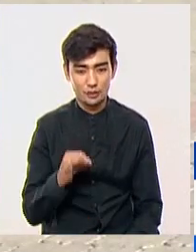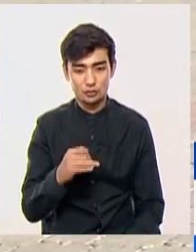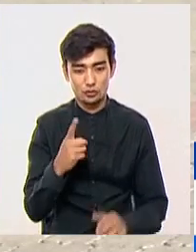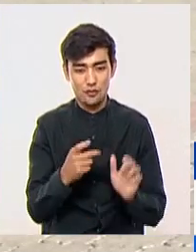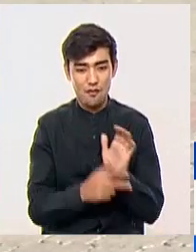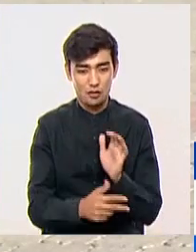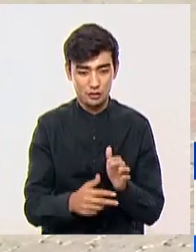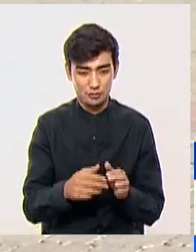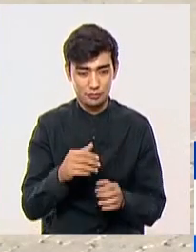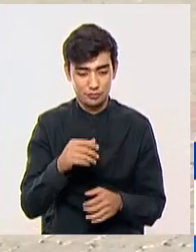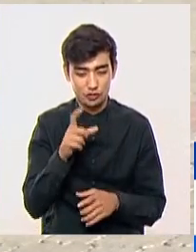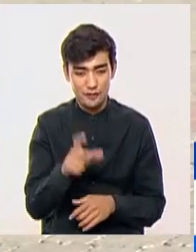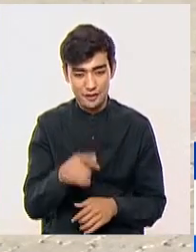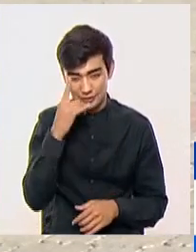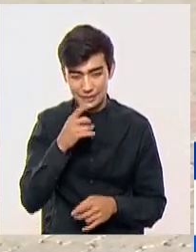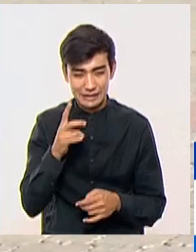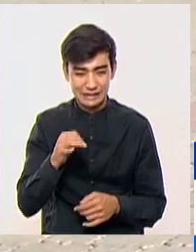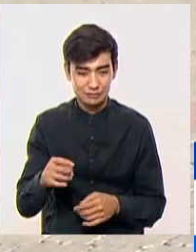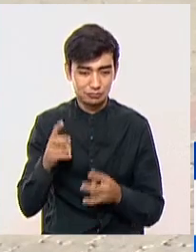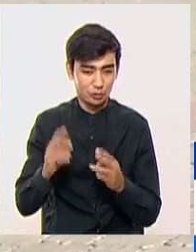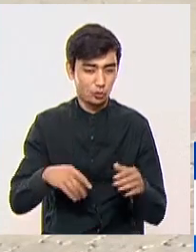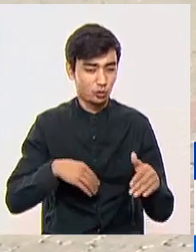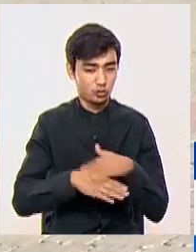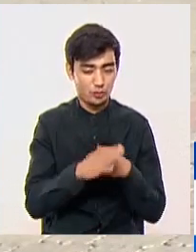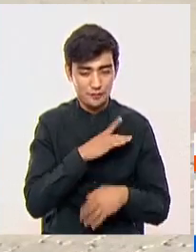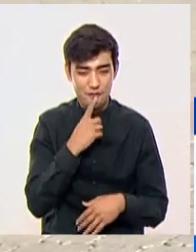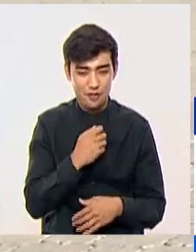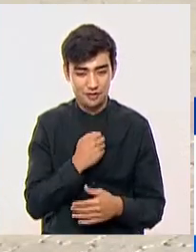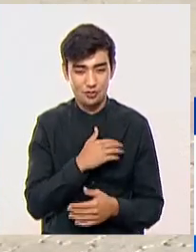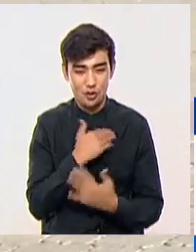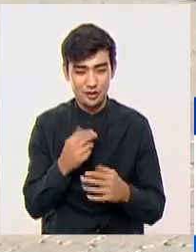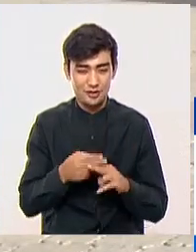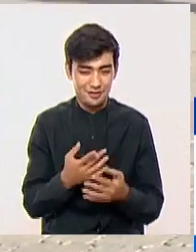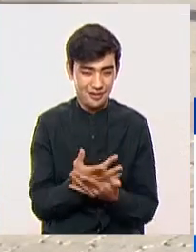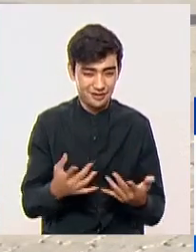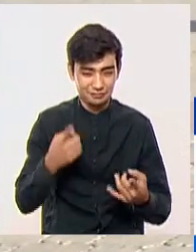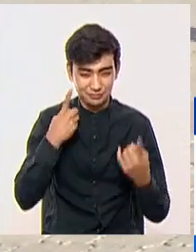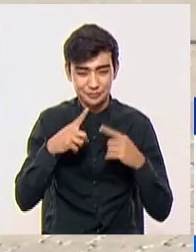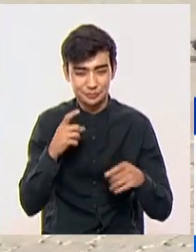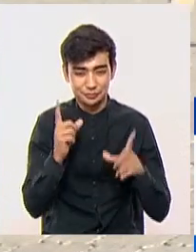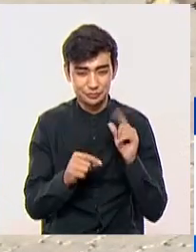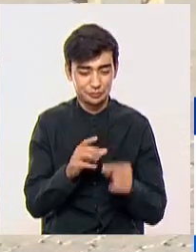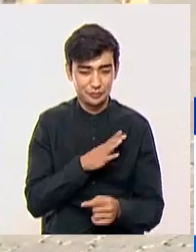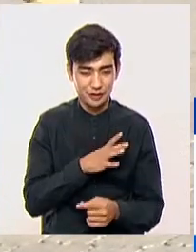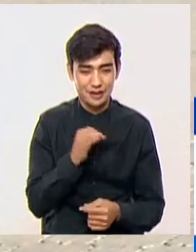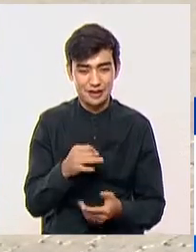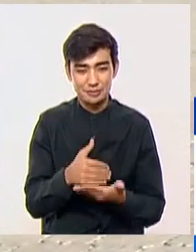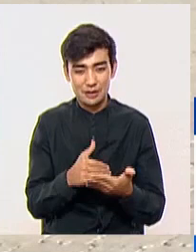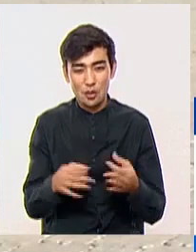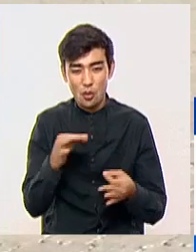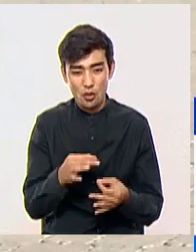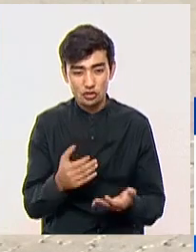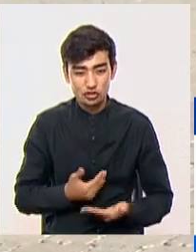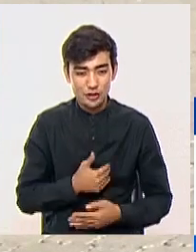180 адам Қазақстаннан кетіп қалған. Азаматтар әскерге бармау үшін түрлі амал айлаларға барады. Тіркеуде тұрғылықты